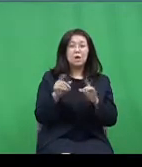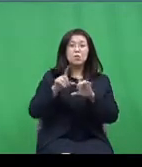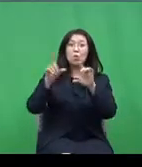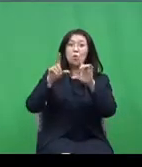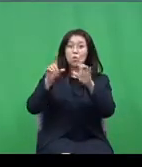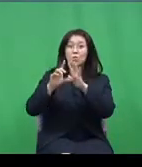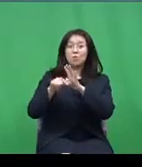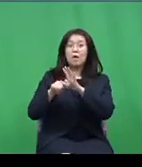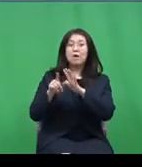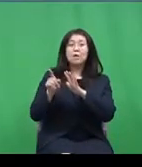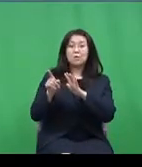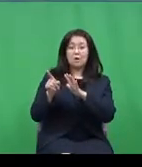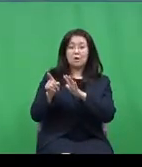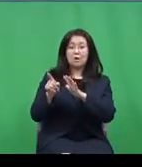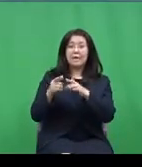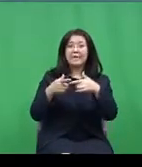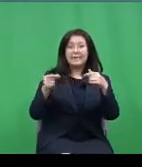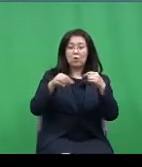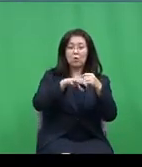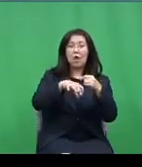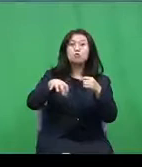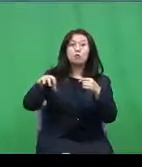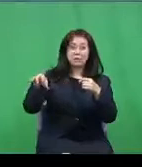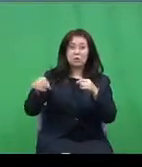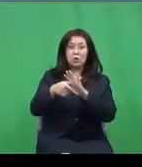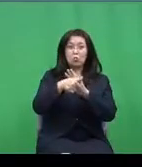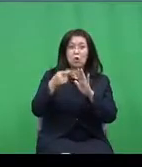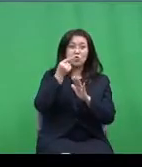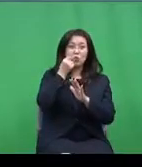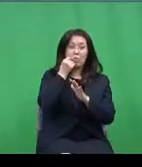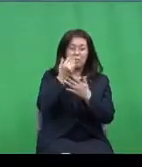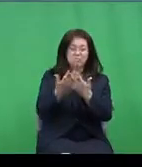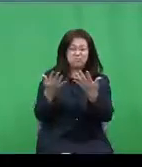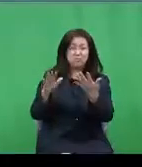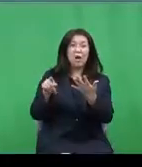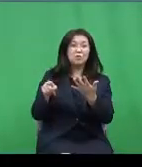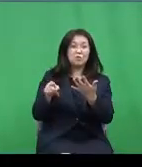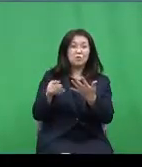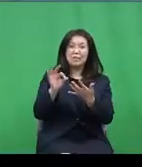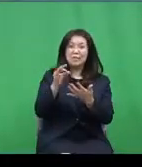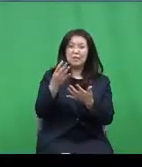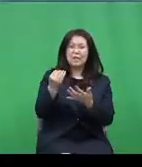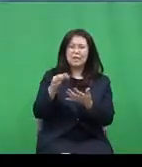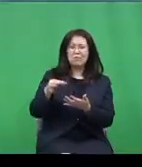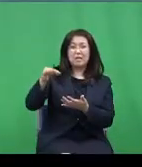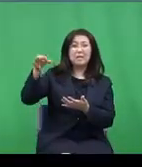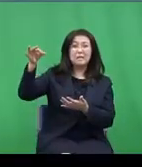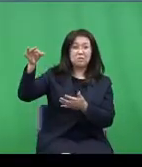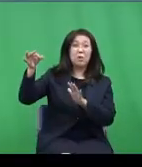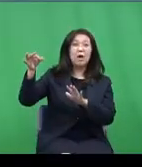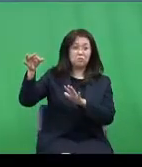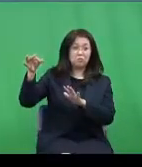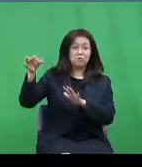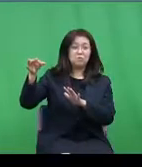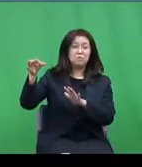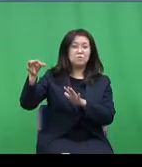京ですと、まあ日本各地のブランド米が出ていまして、値段も相当高いですから、